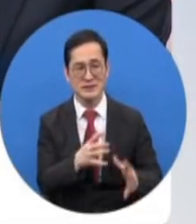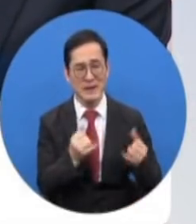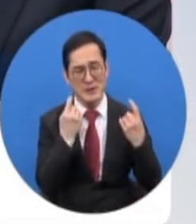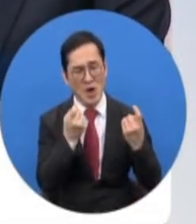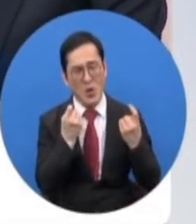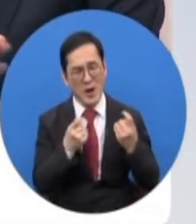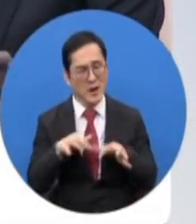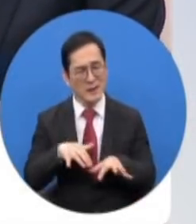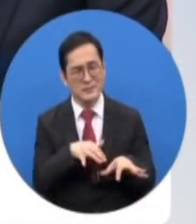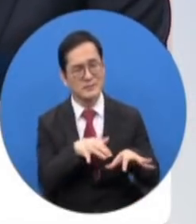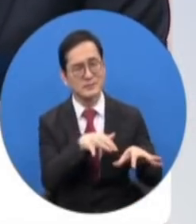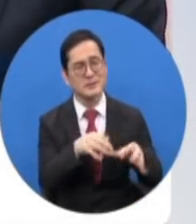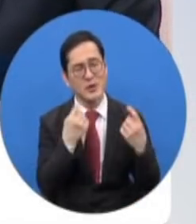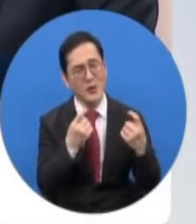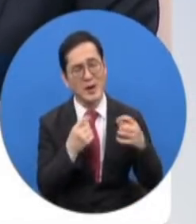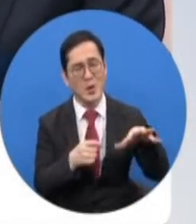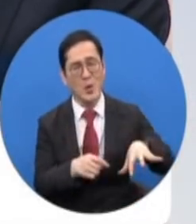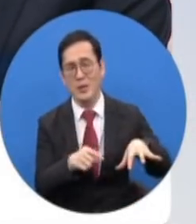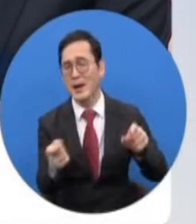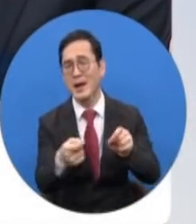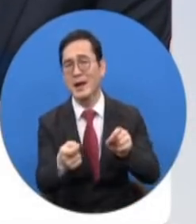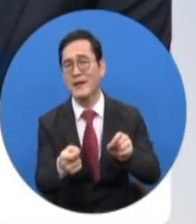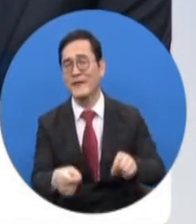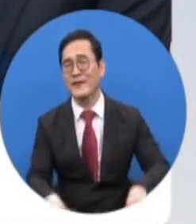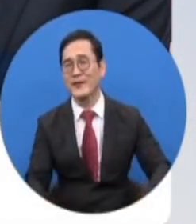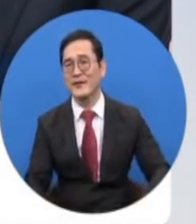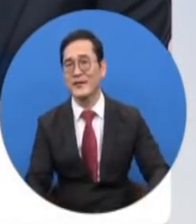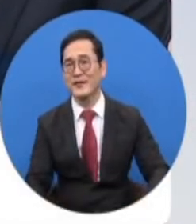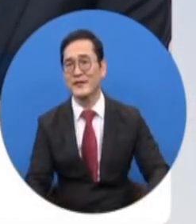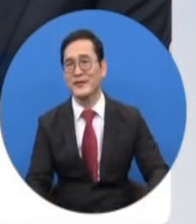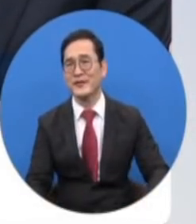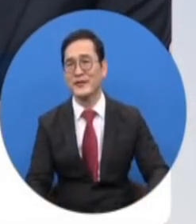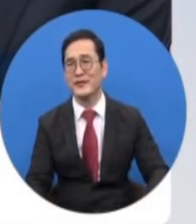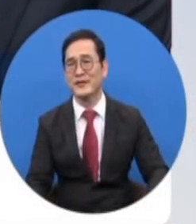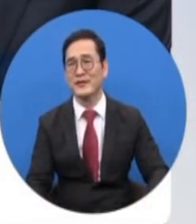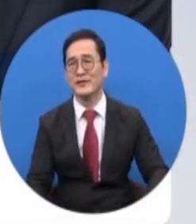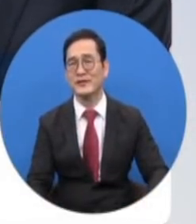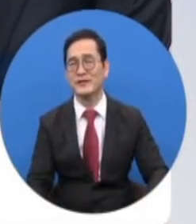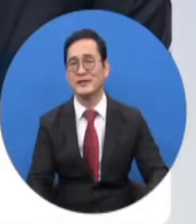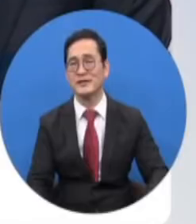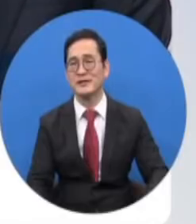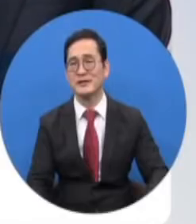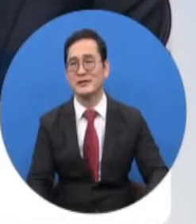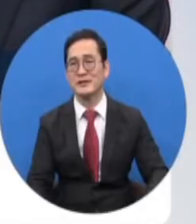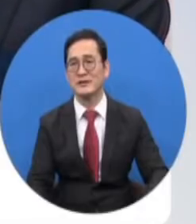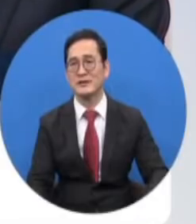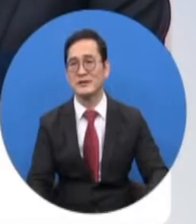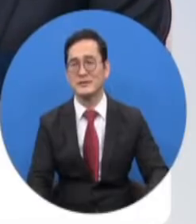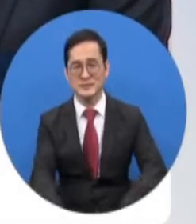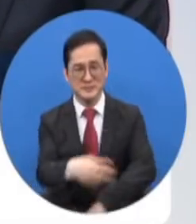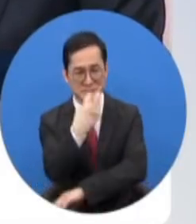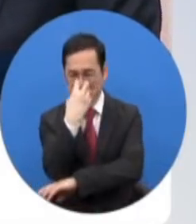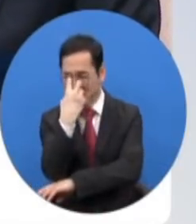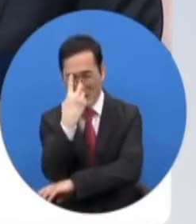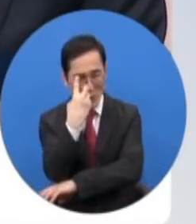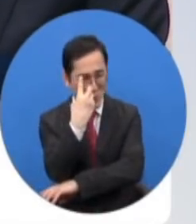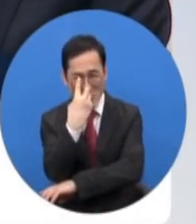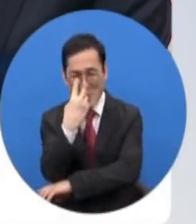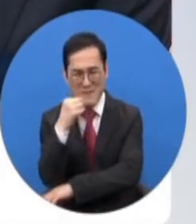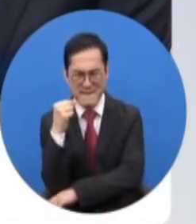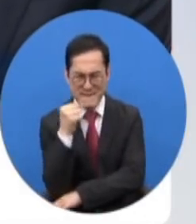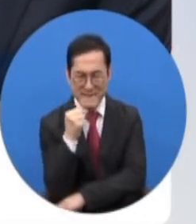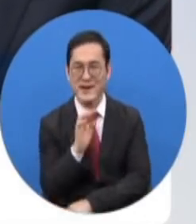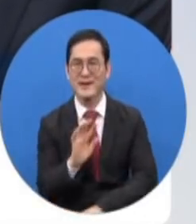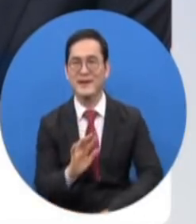관광지 번화가 근처에 있습니다. 그게 뭐냐면 경호와 보안이 우리나라만큼의 수준은 아니라는 거죠. 그렇게